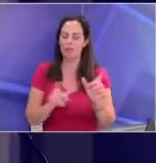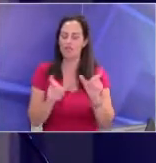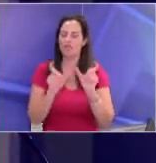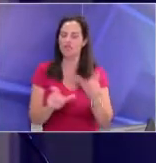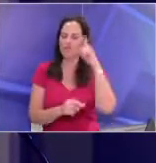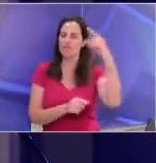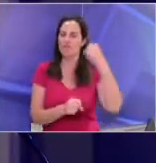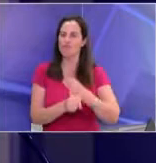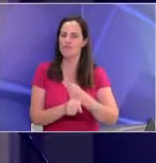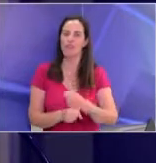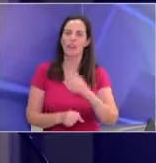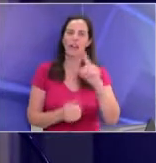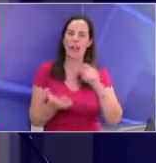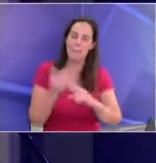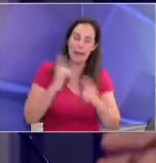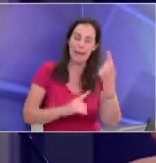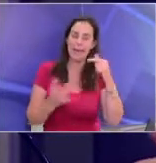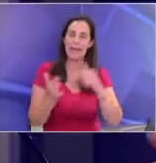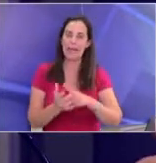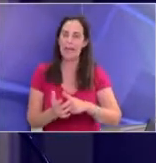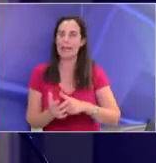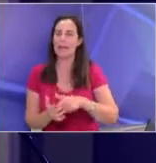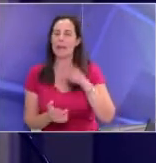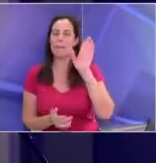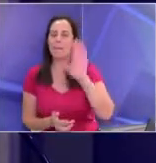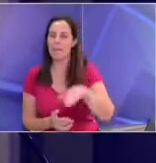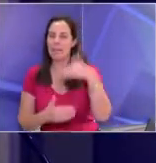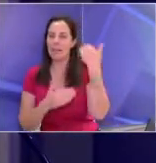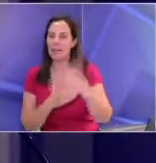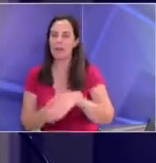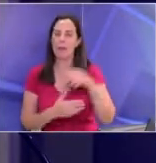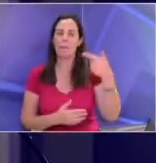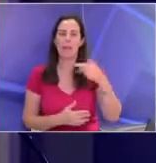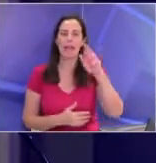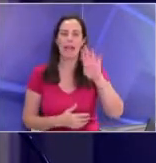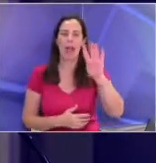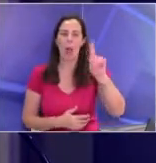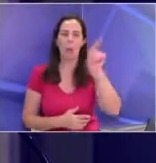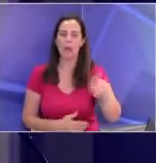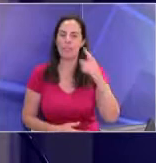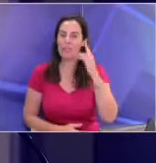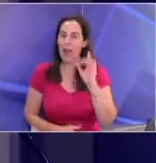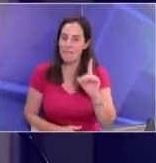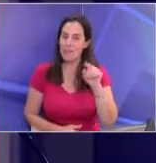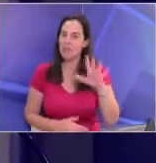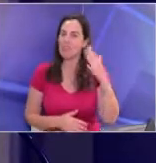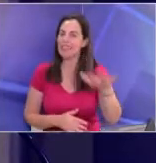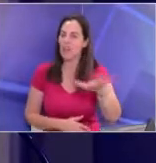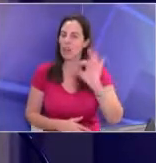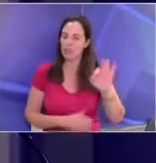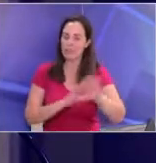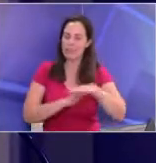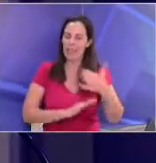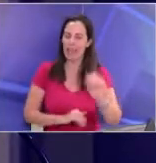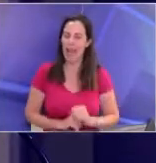וחיזוק עמדה. ראו מקרים החל מדודו טופס וקלה בגרבוז. נראה אולם שזו הייתה טריטוריה של צד